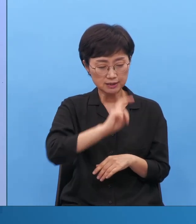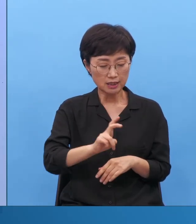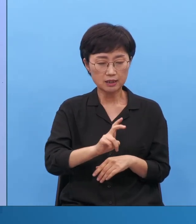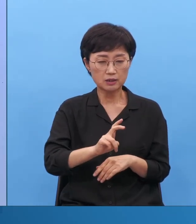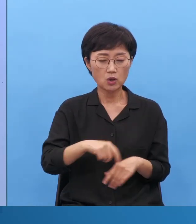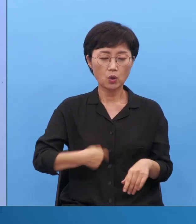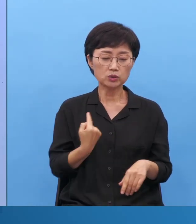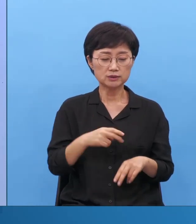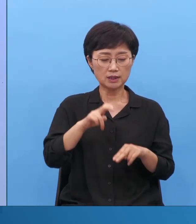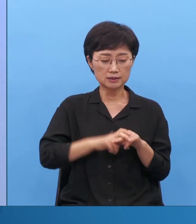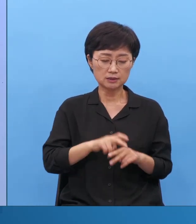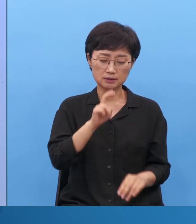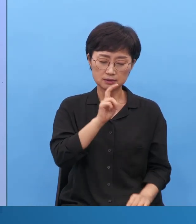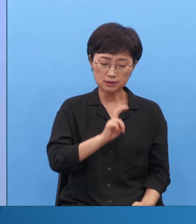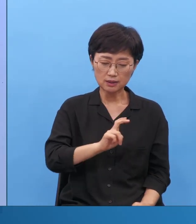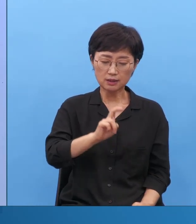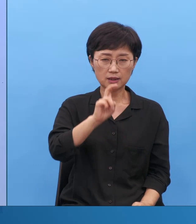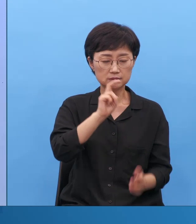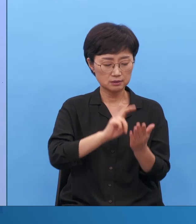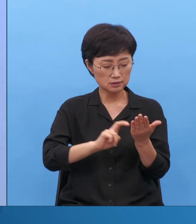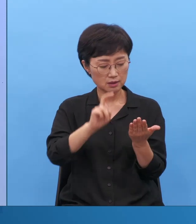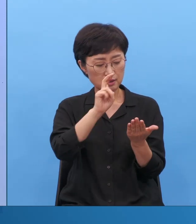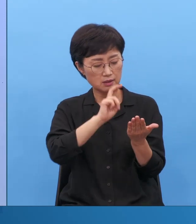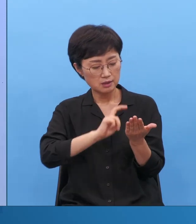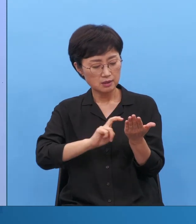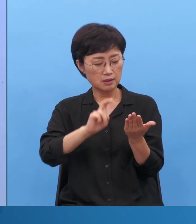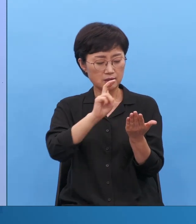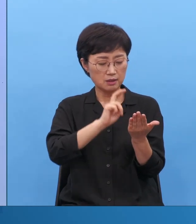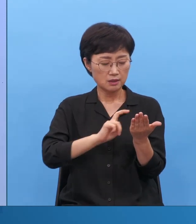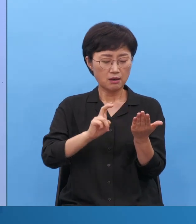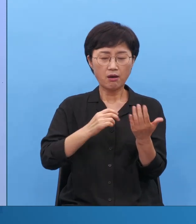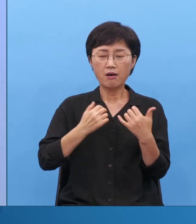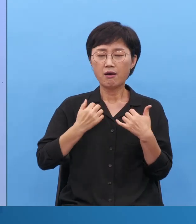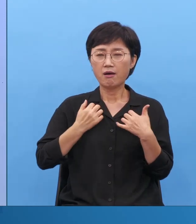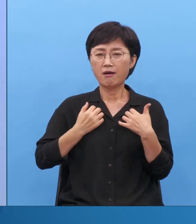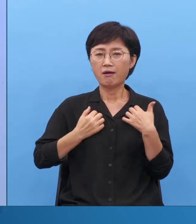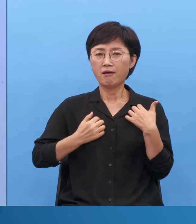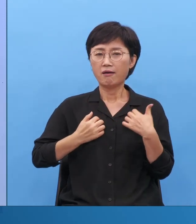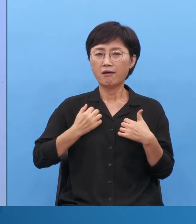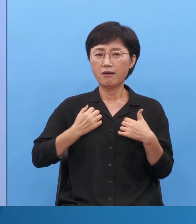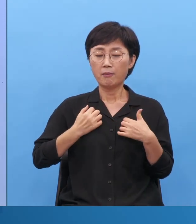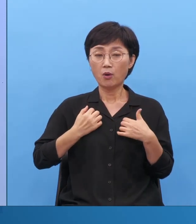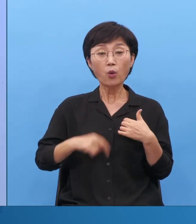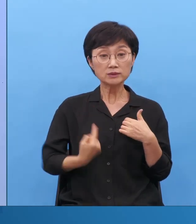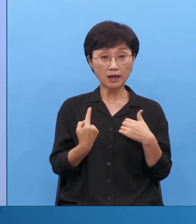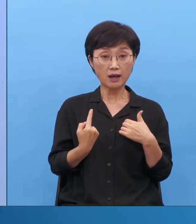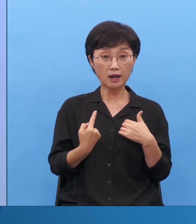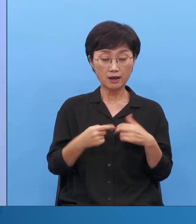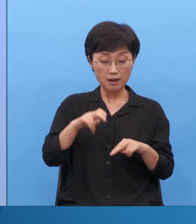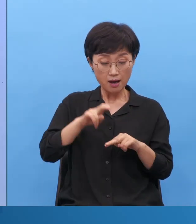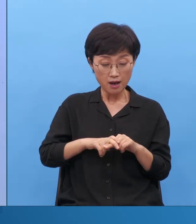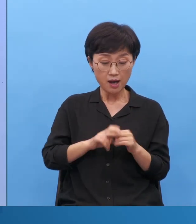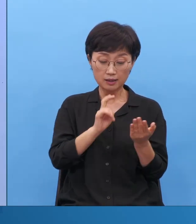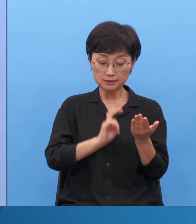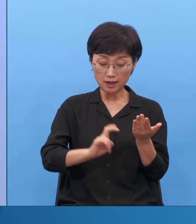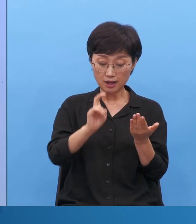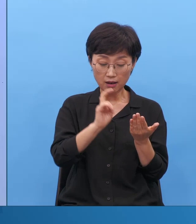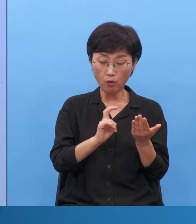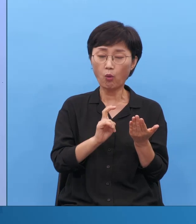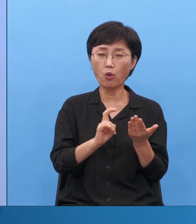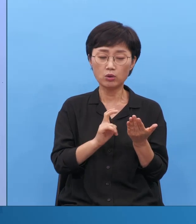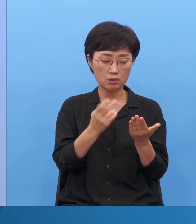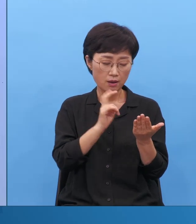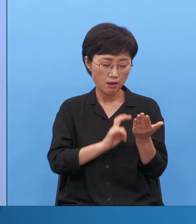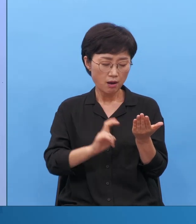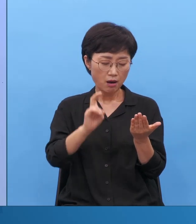노래보다 비교가 안 돼요. 너무 은혜되는 거 있잖아요. And I would give worship on my own. And that time when I give praise to God, that hymn,